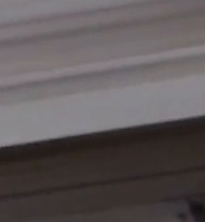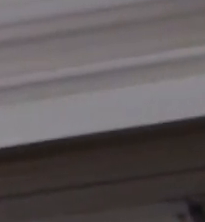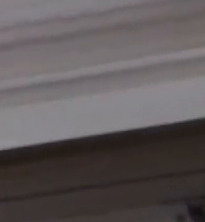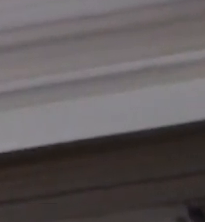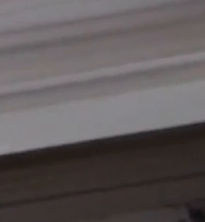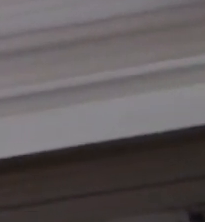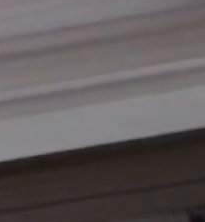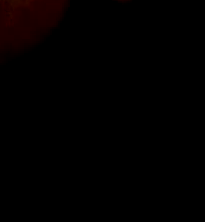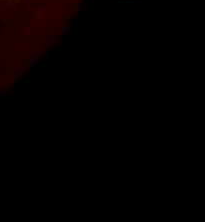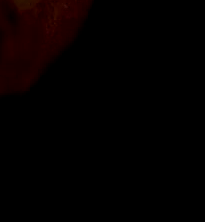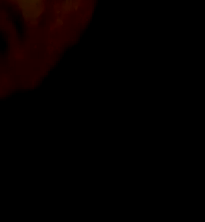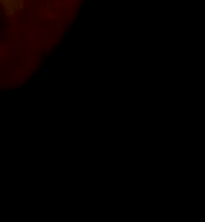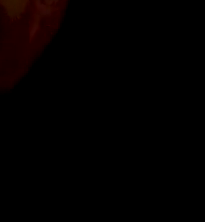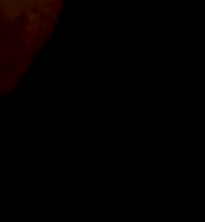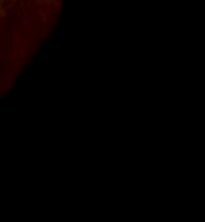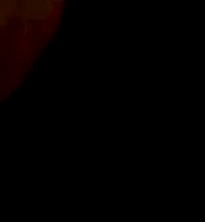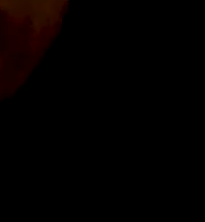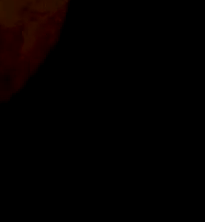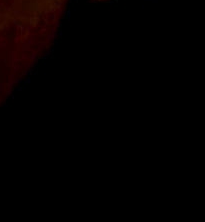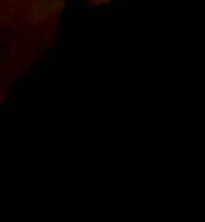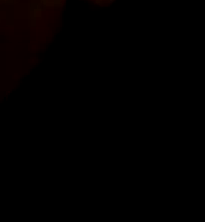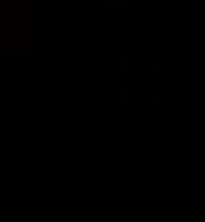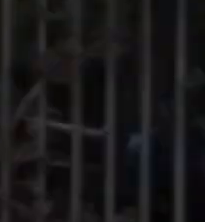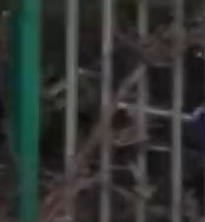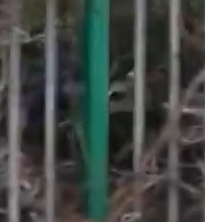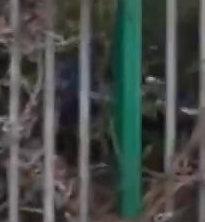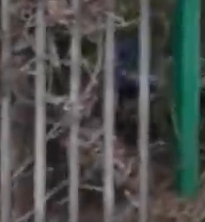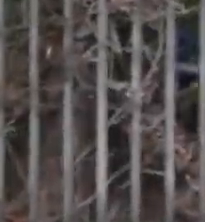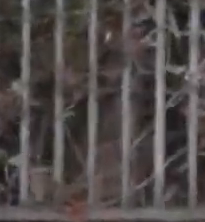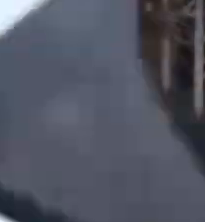פה ואני רואה את זה, אני נזכר לאיפה אני לא רוצה לחזור למאסר שהייתי כל הזמן.